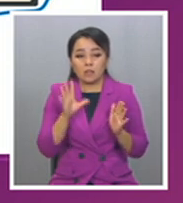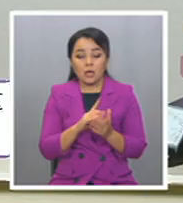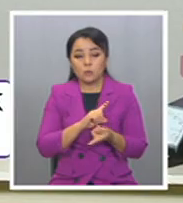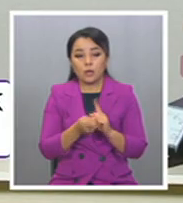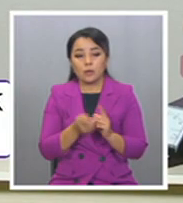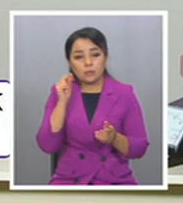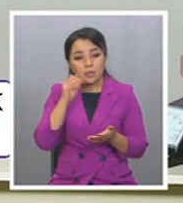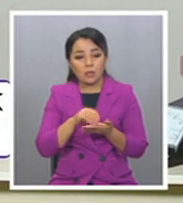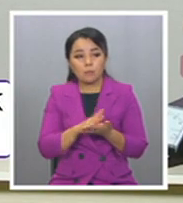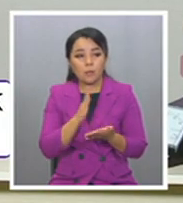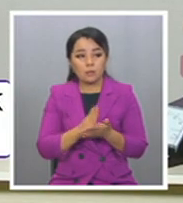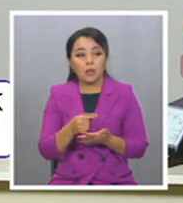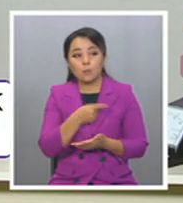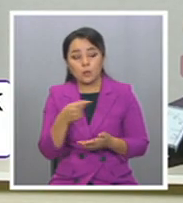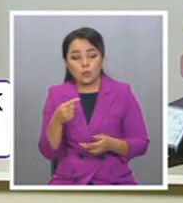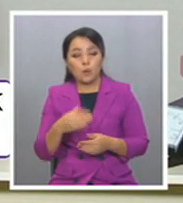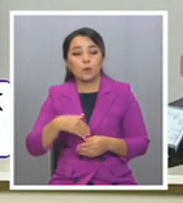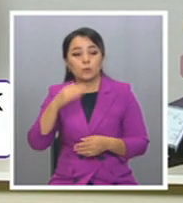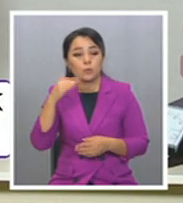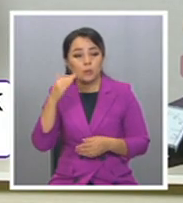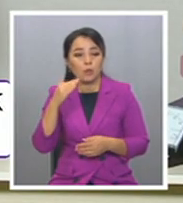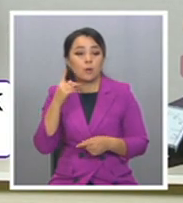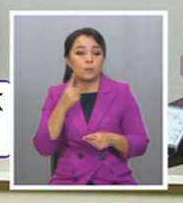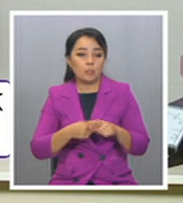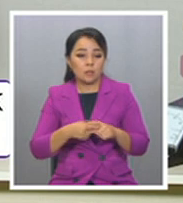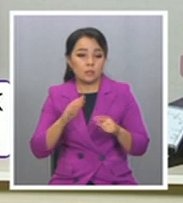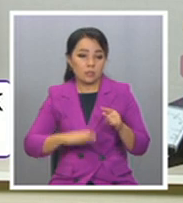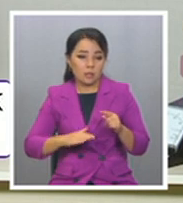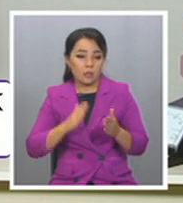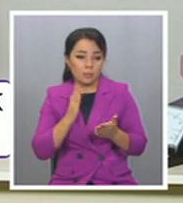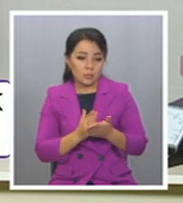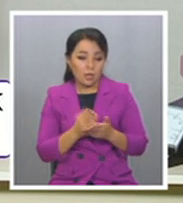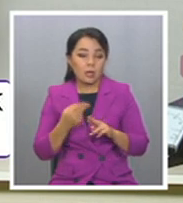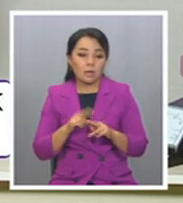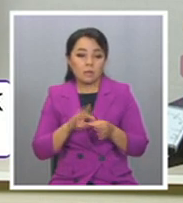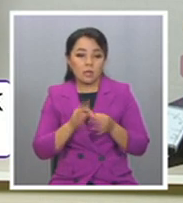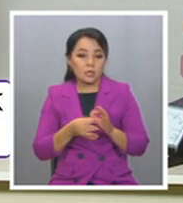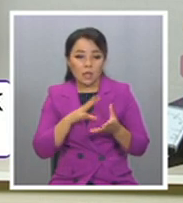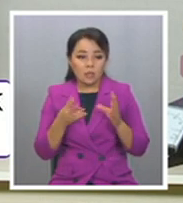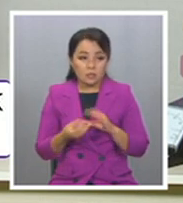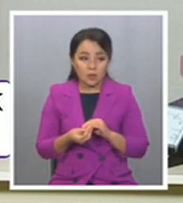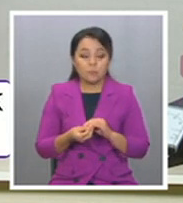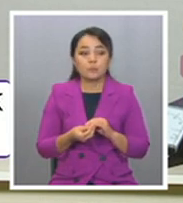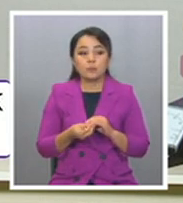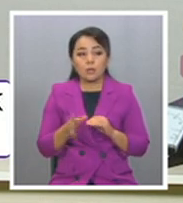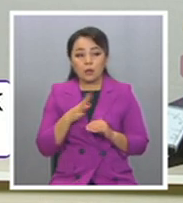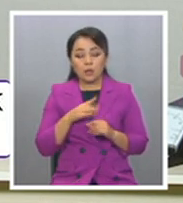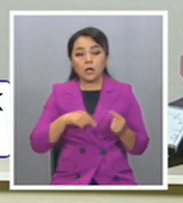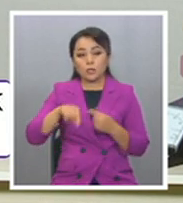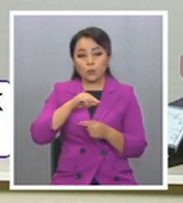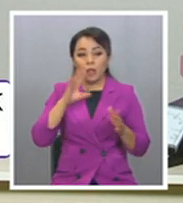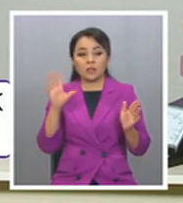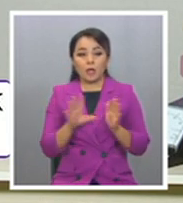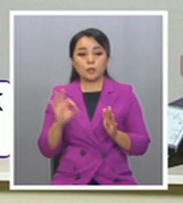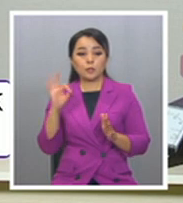Яғни жоғары жағына теріс заряд, ал төменгі жағына оң заряд жиналады. Нәтижесінде катушкадағы магнит өрісінің энергиясы нөлге